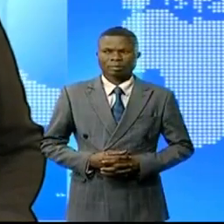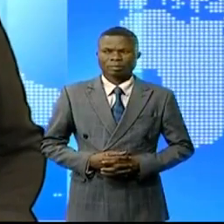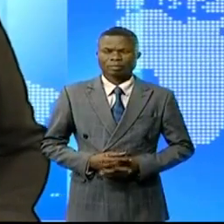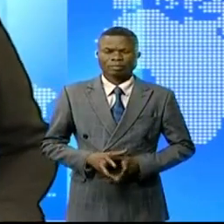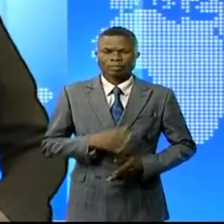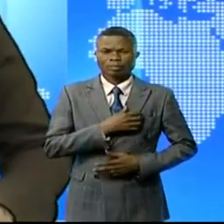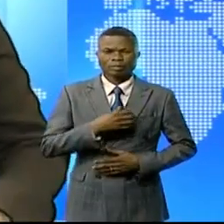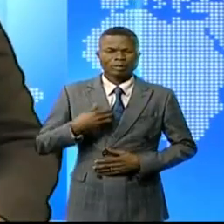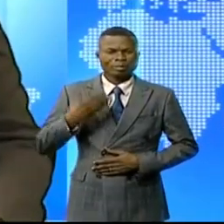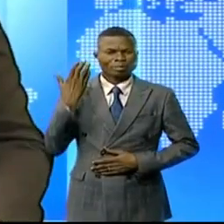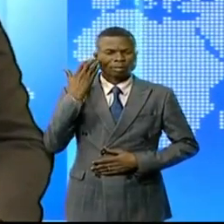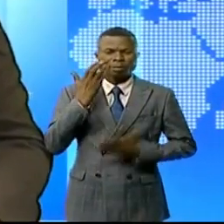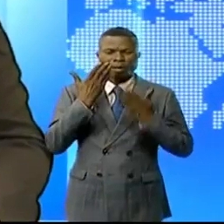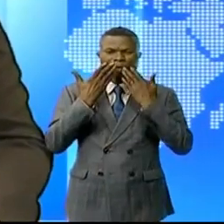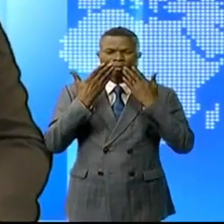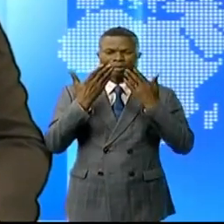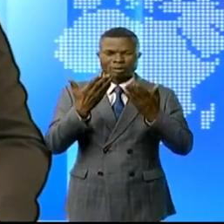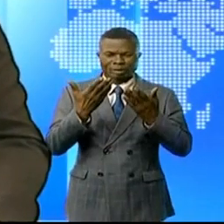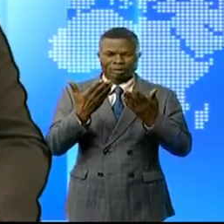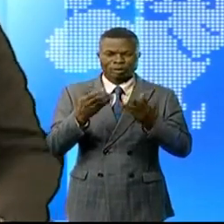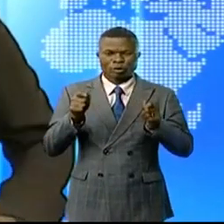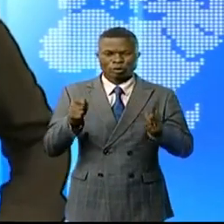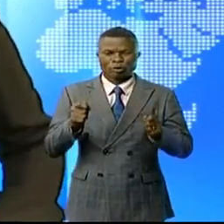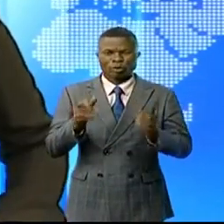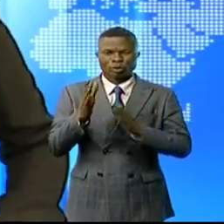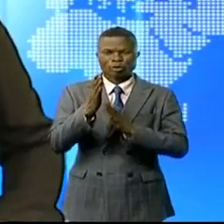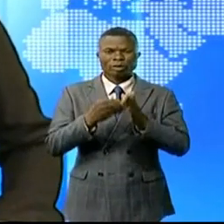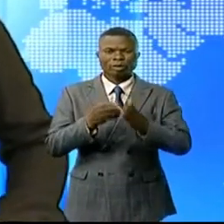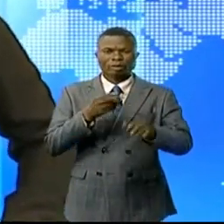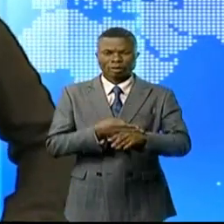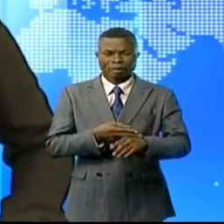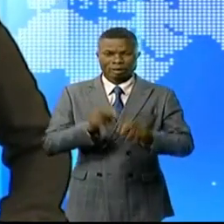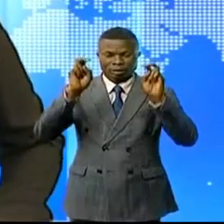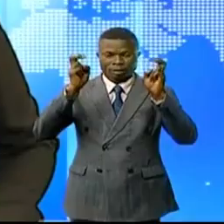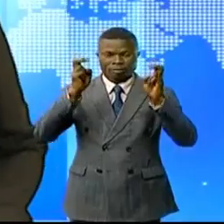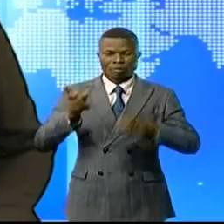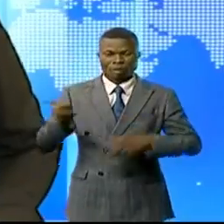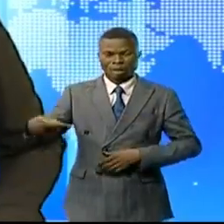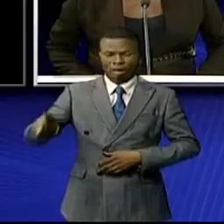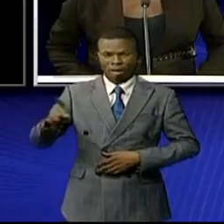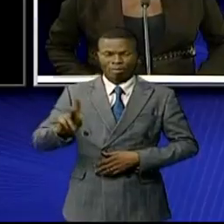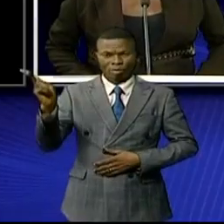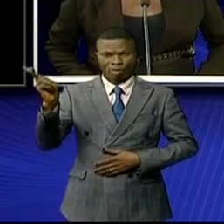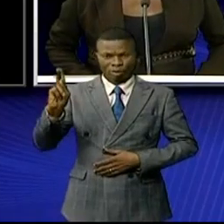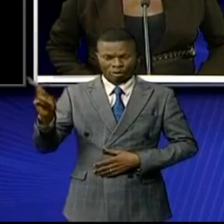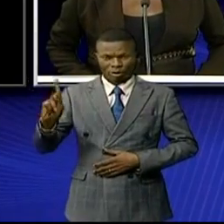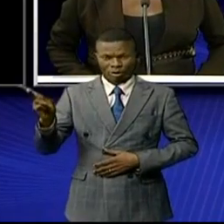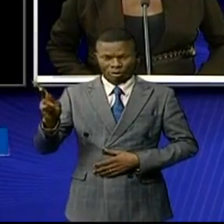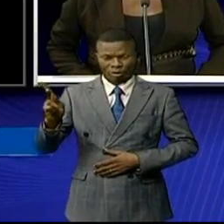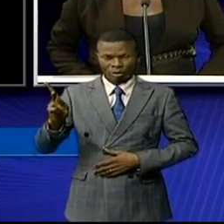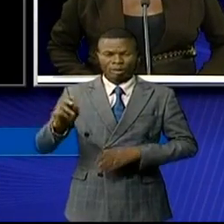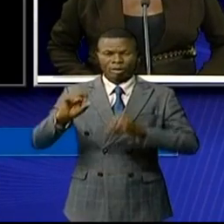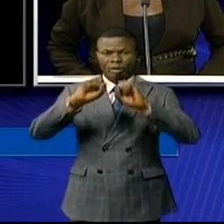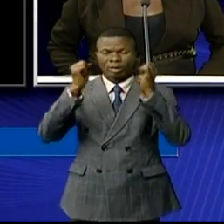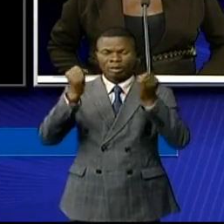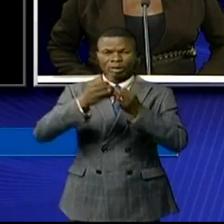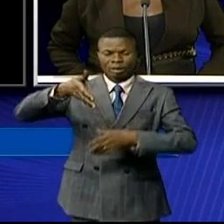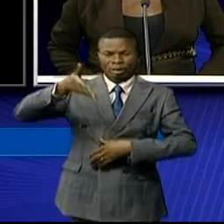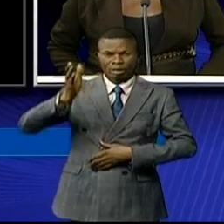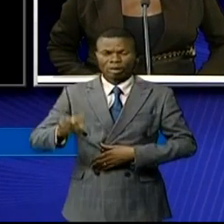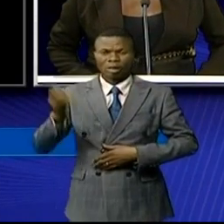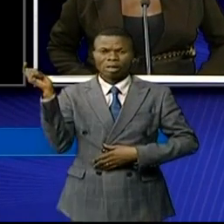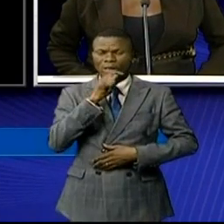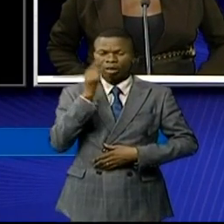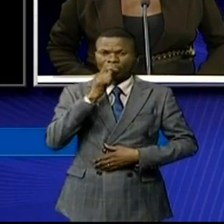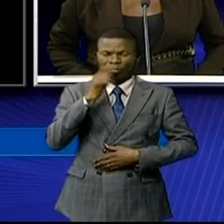Mesdames, Messieurs, bonsoir. Bienvenue au journal de 19h. Un seul titre dans la province du Kassai-Oriental. L'unique entreprise spécialisée dans la fabrication